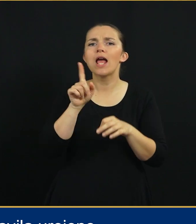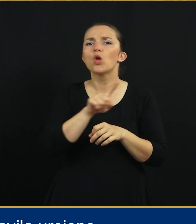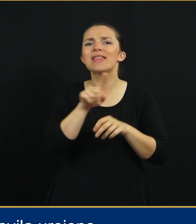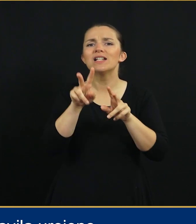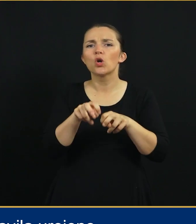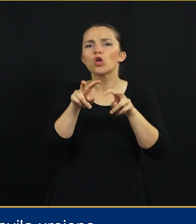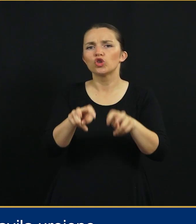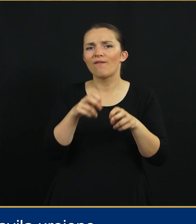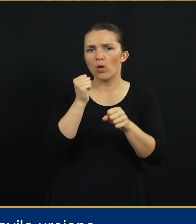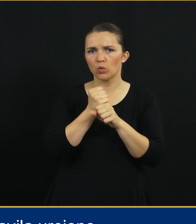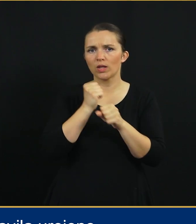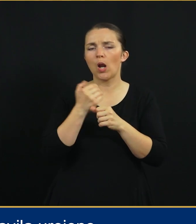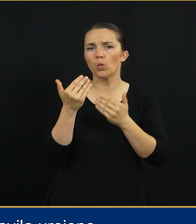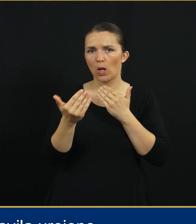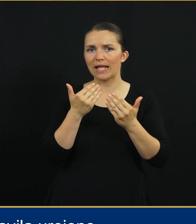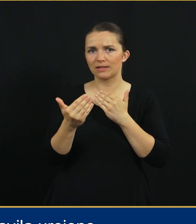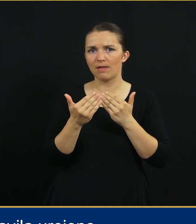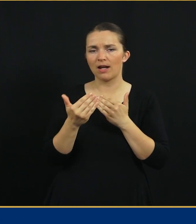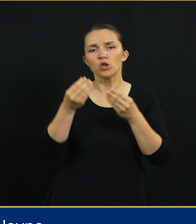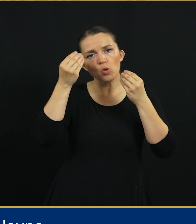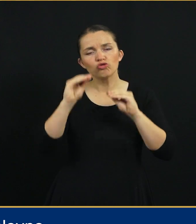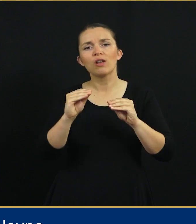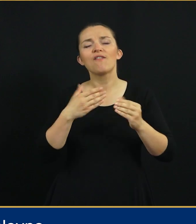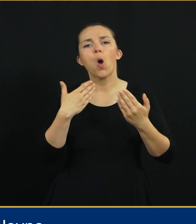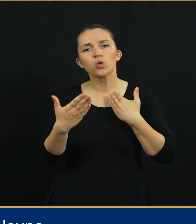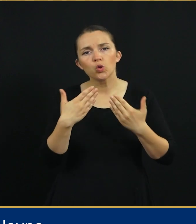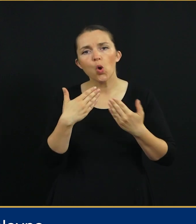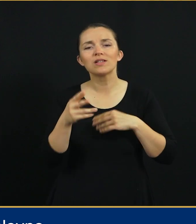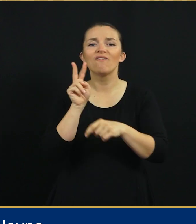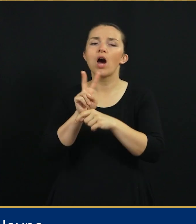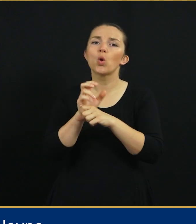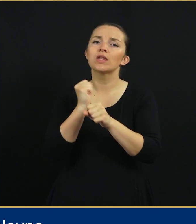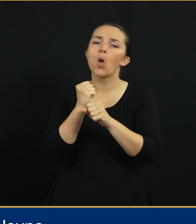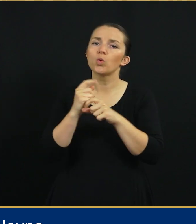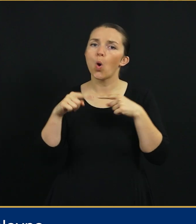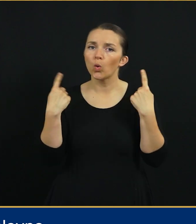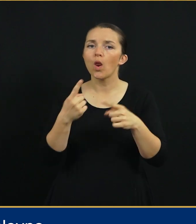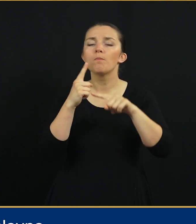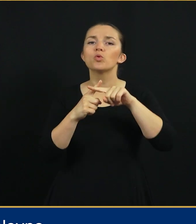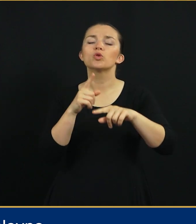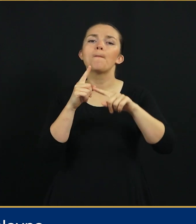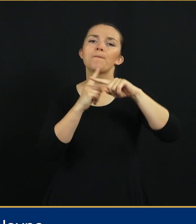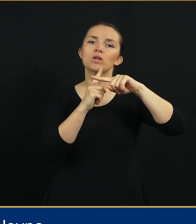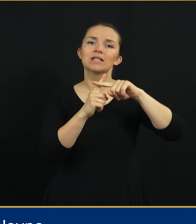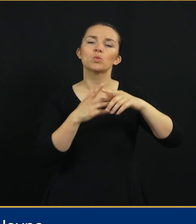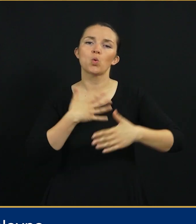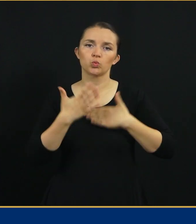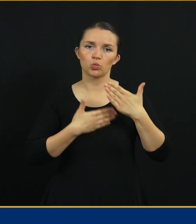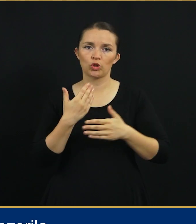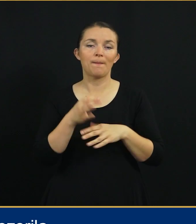in neizkoriščevalsko delovno razmerje, spoštljive odnose, varno delovno okolje in pozitivno